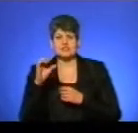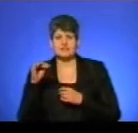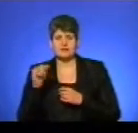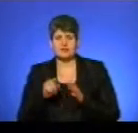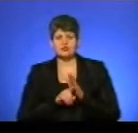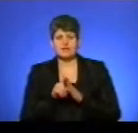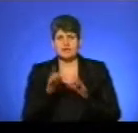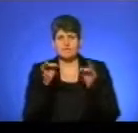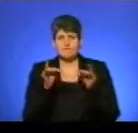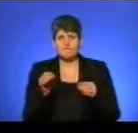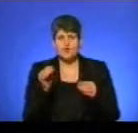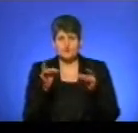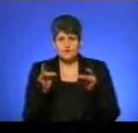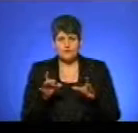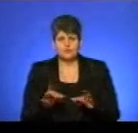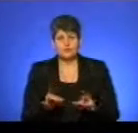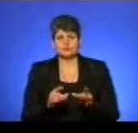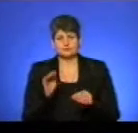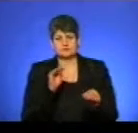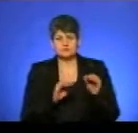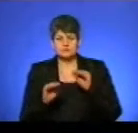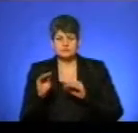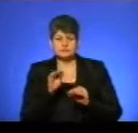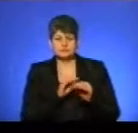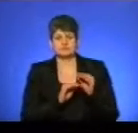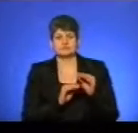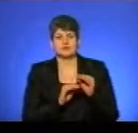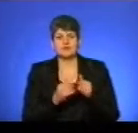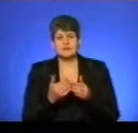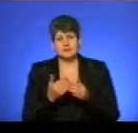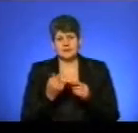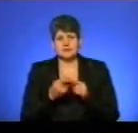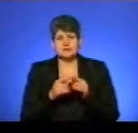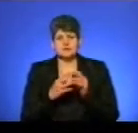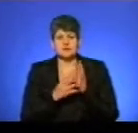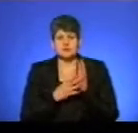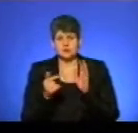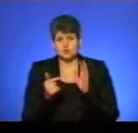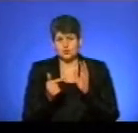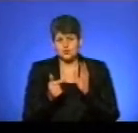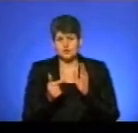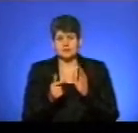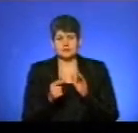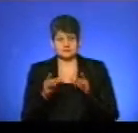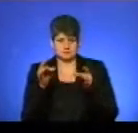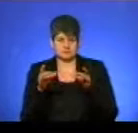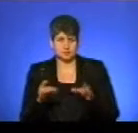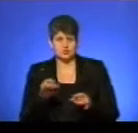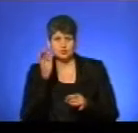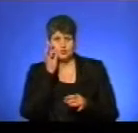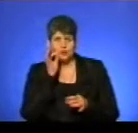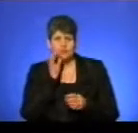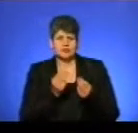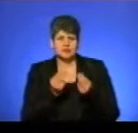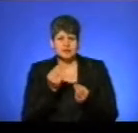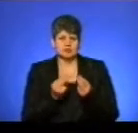дітей з малозабезпечених і багатодітних родин Тернополя та околиці. Напередодні 19 грудня пакунки з солодощами, іграшками,